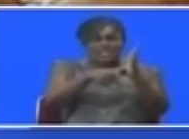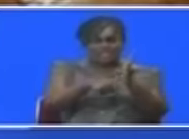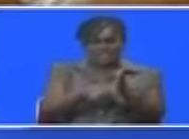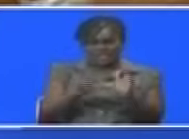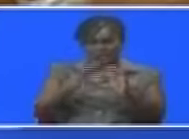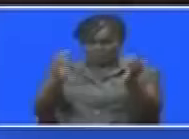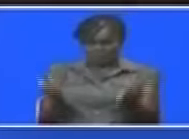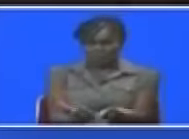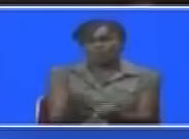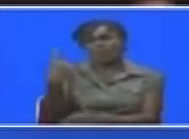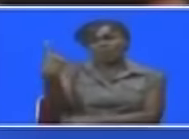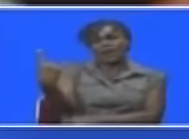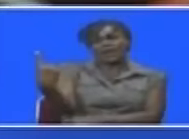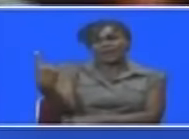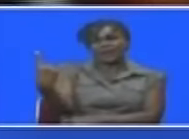ni kimoja.